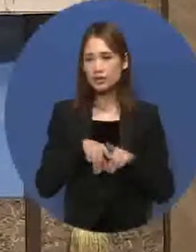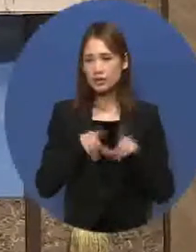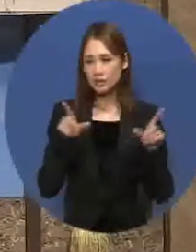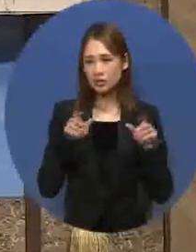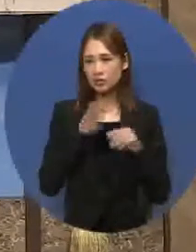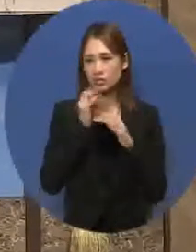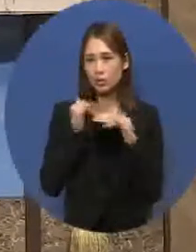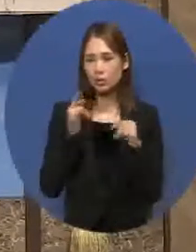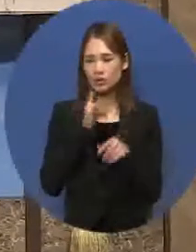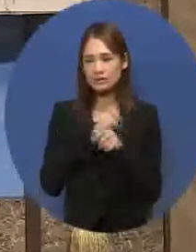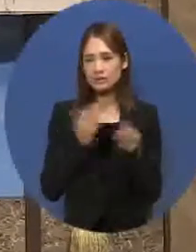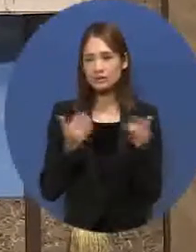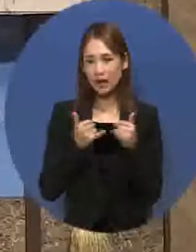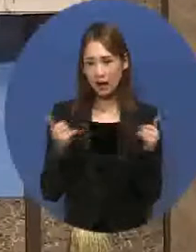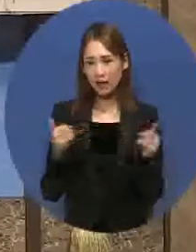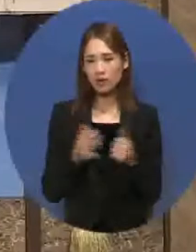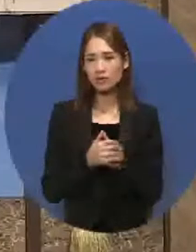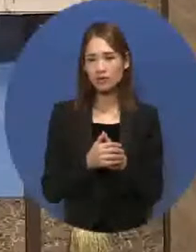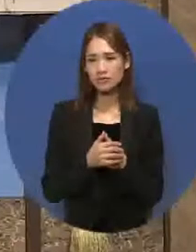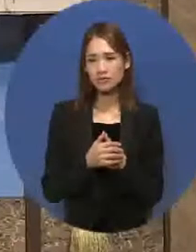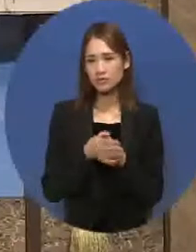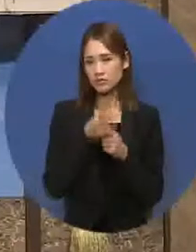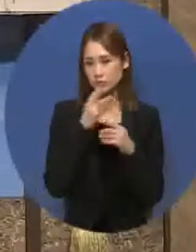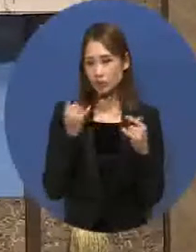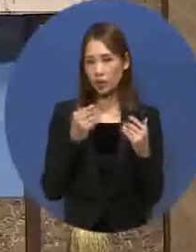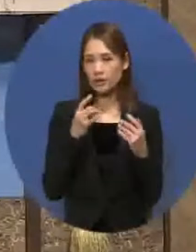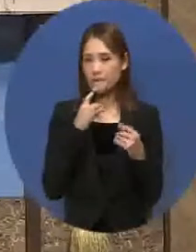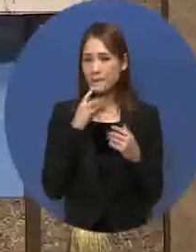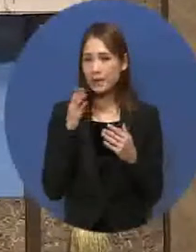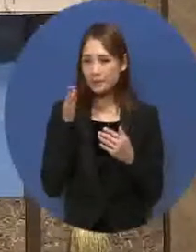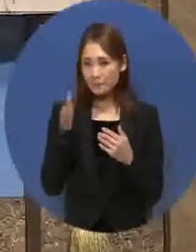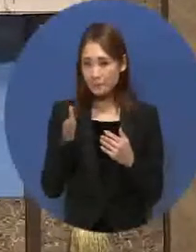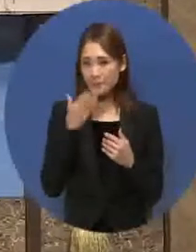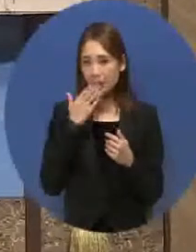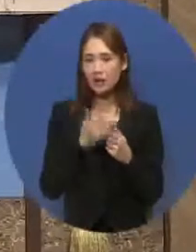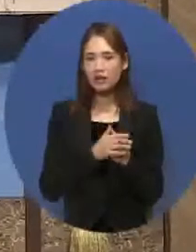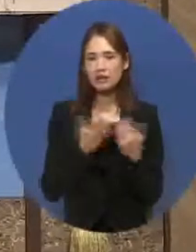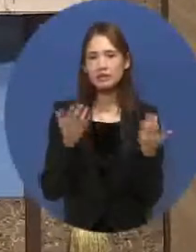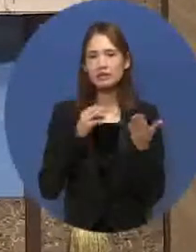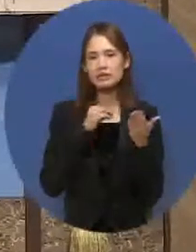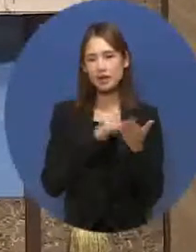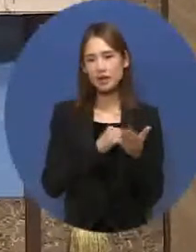토일 노인 사원이라든지 노인만이 할 수 있는 일자리를 우리가